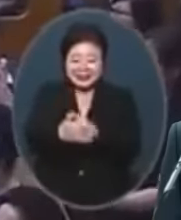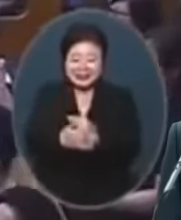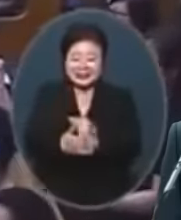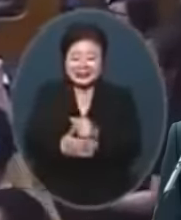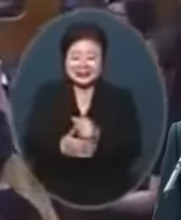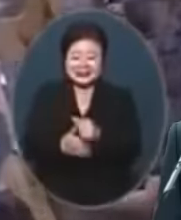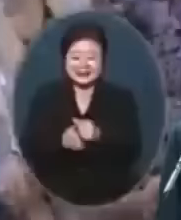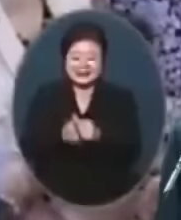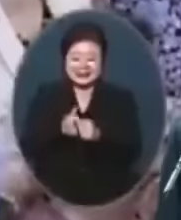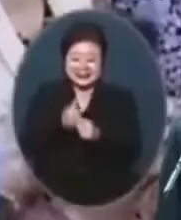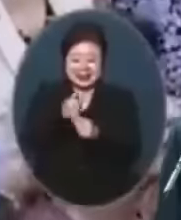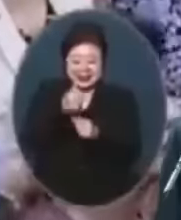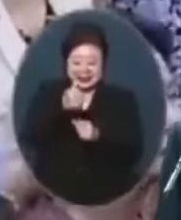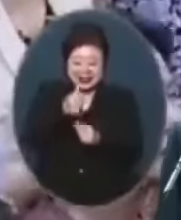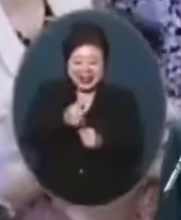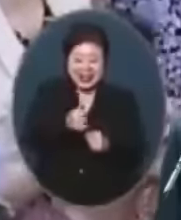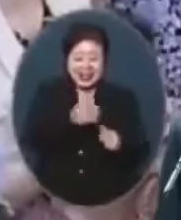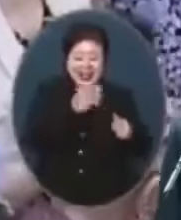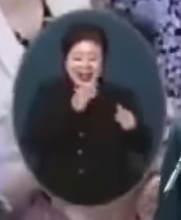강건하기를